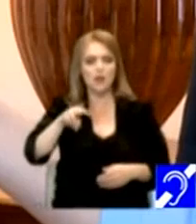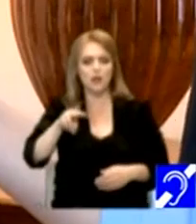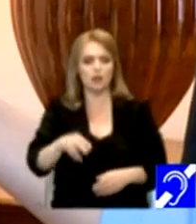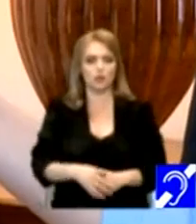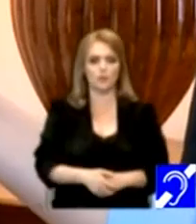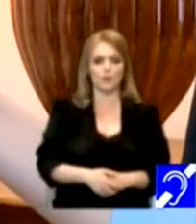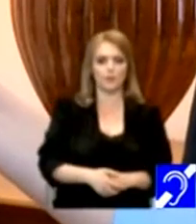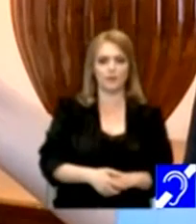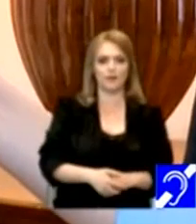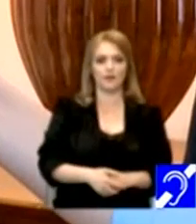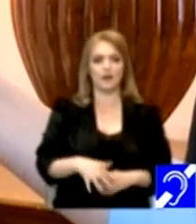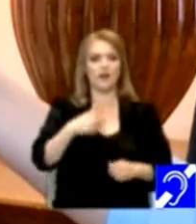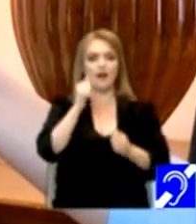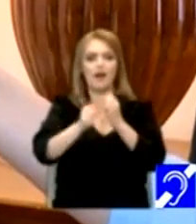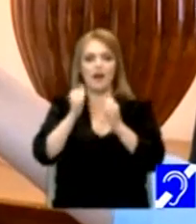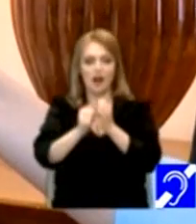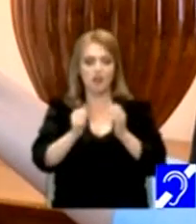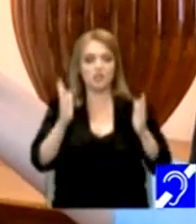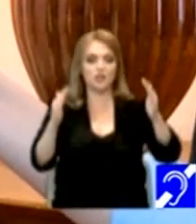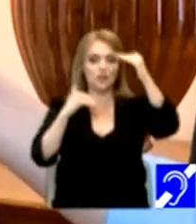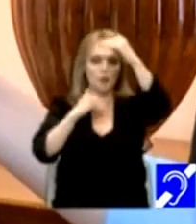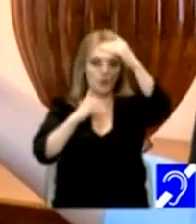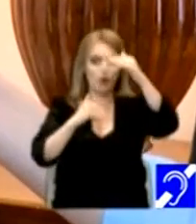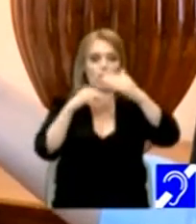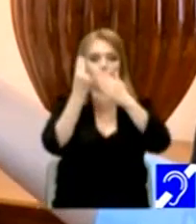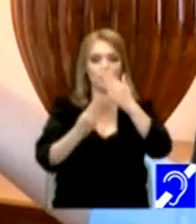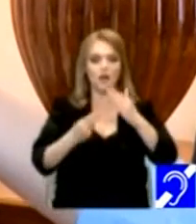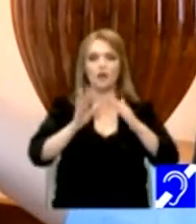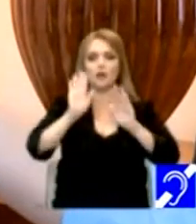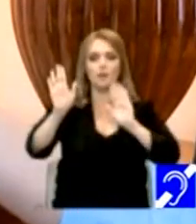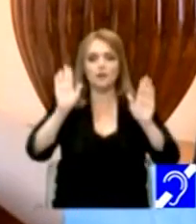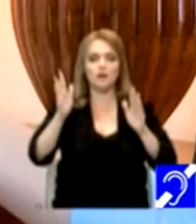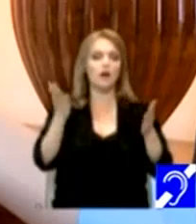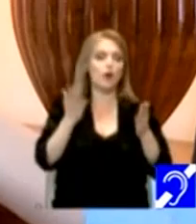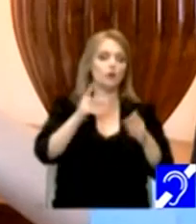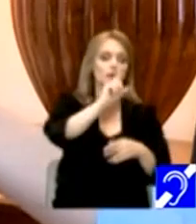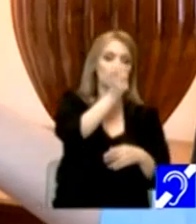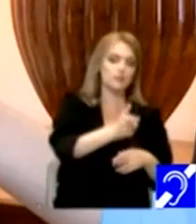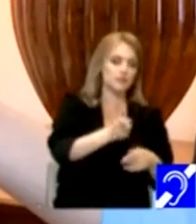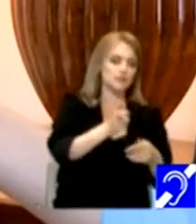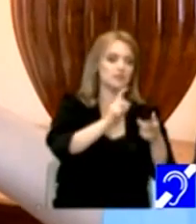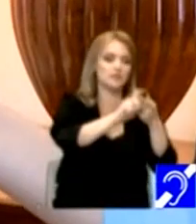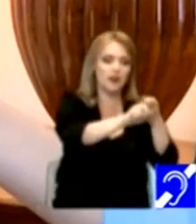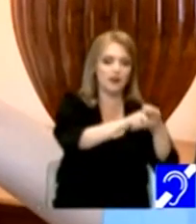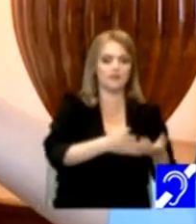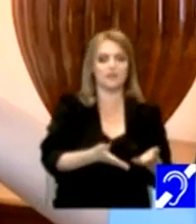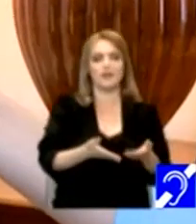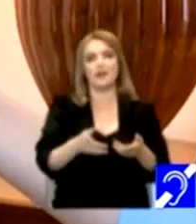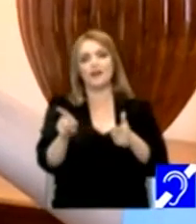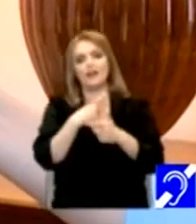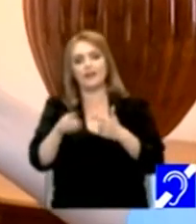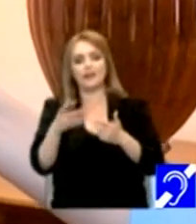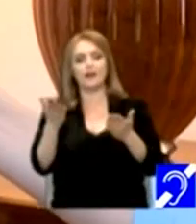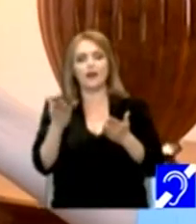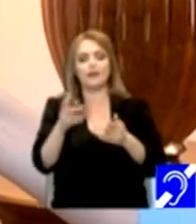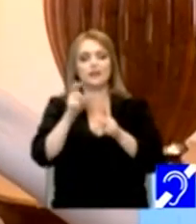am atașat fiecărui tablou, ori un citat, ori o poezie, în funcție, și acesta au vrut